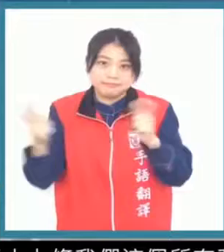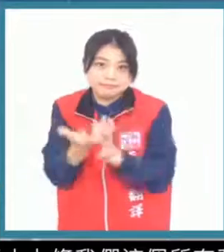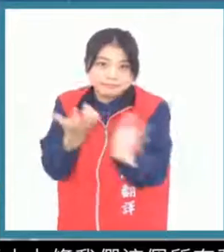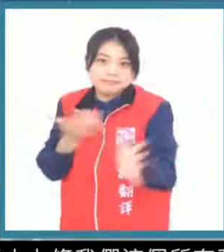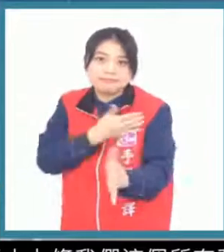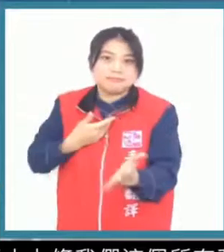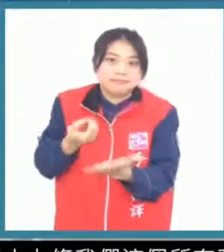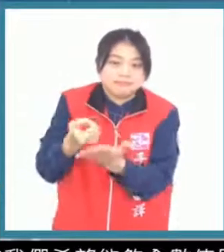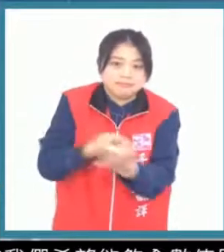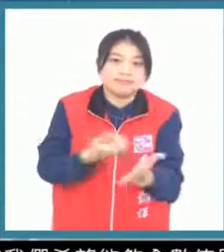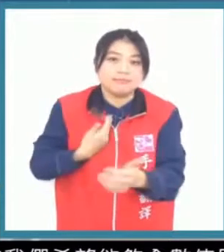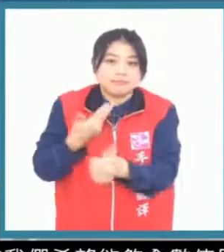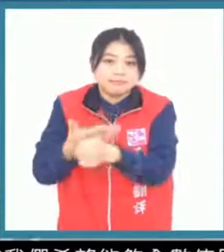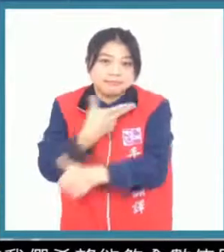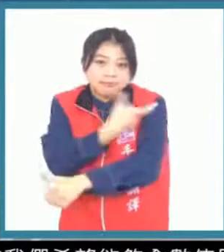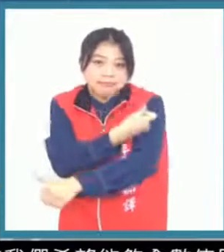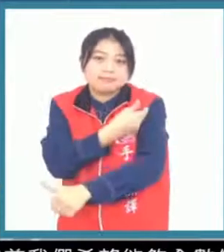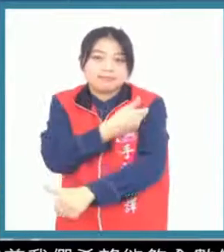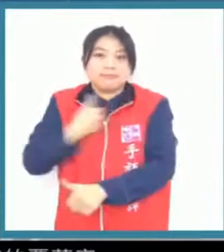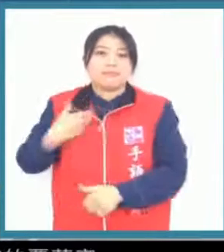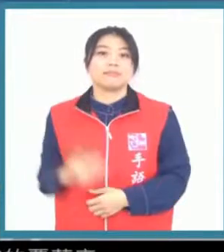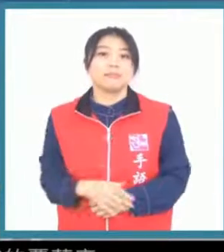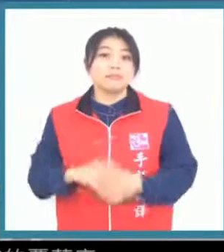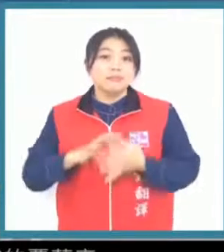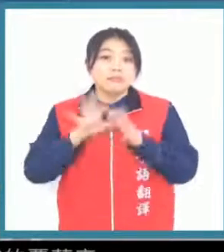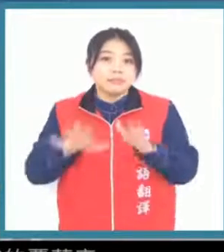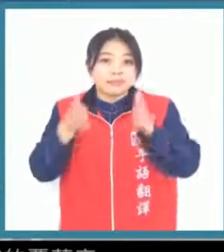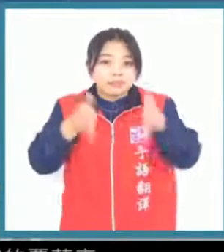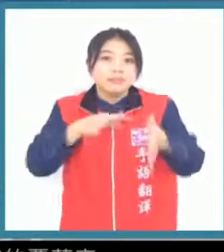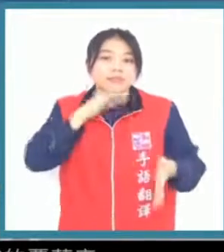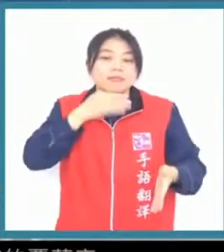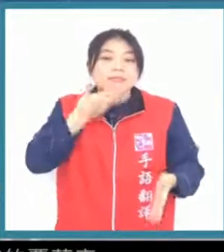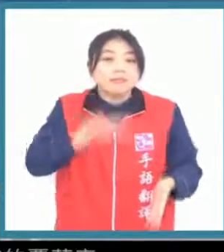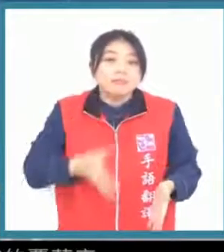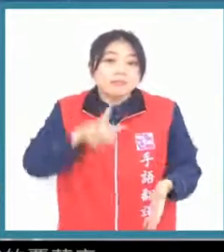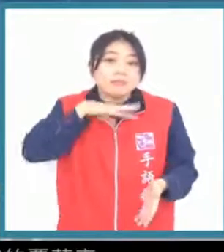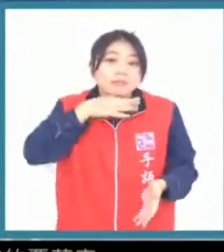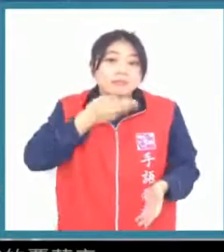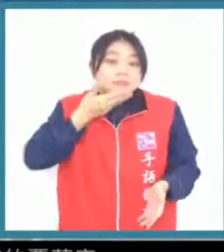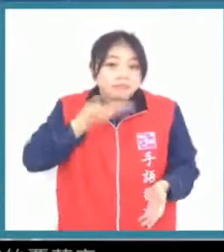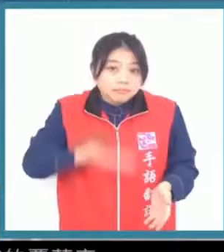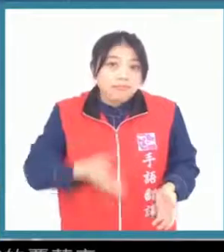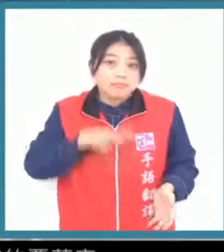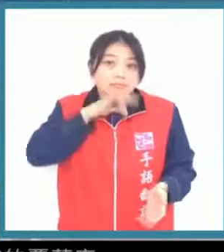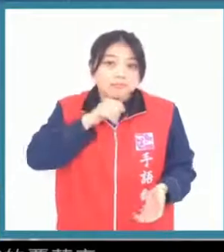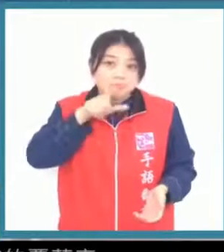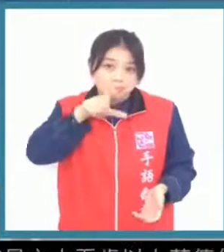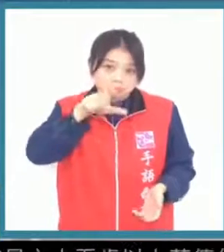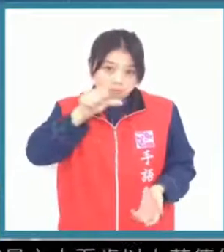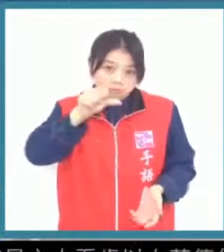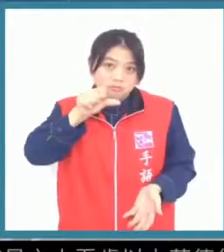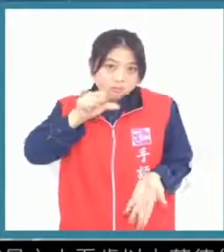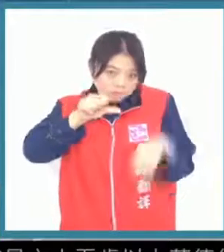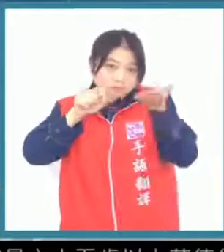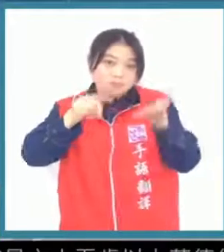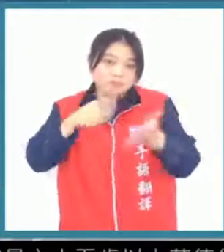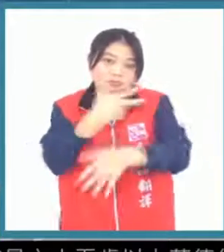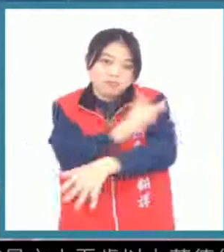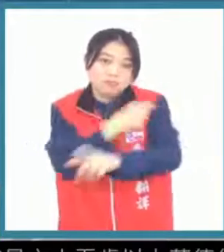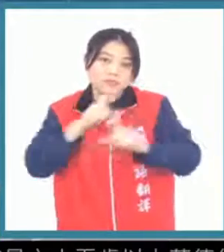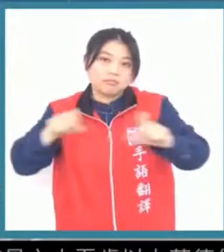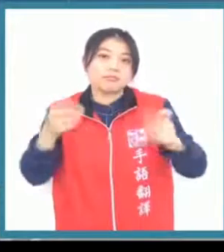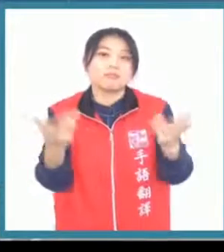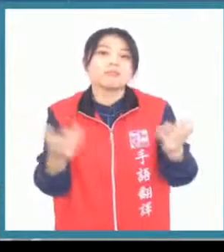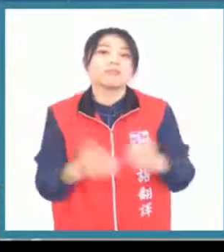高疫苗的覆盖率。这是65岁以上莫德纳专案接种。另外针